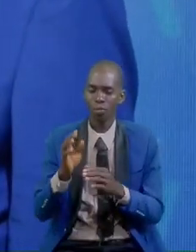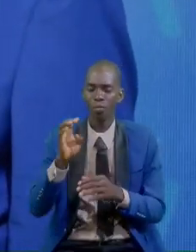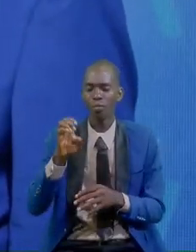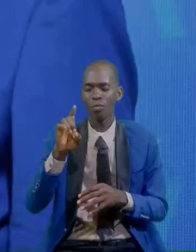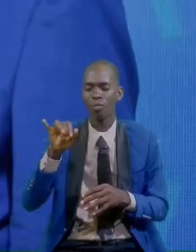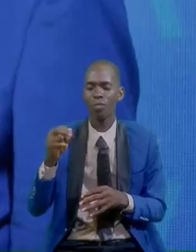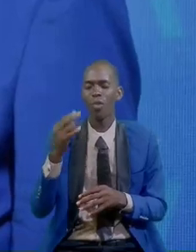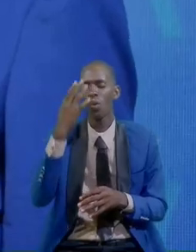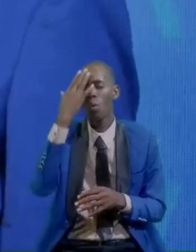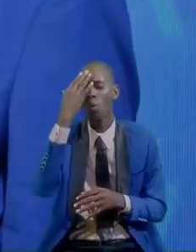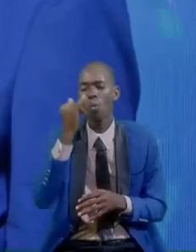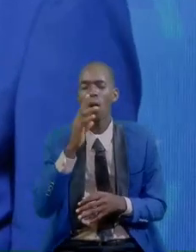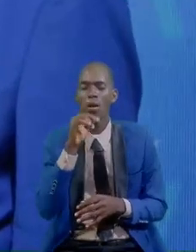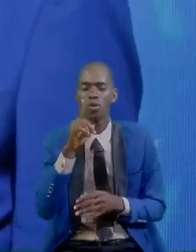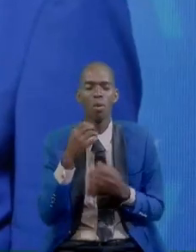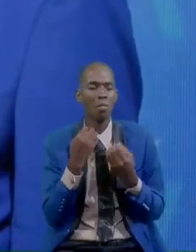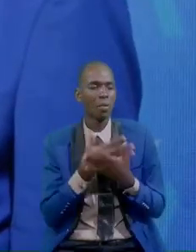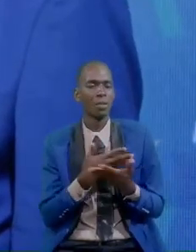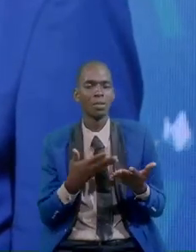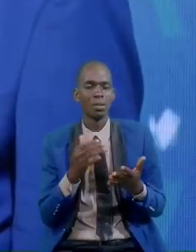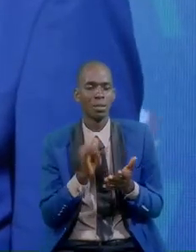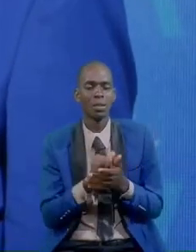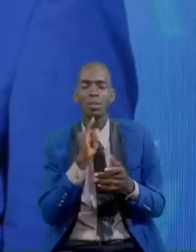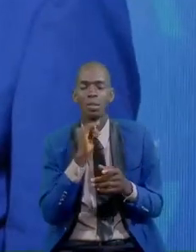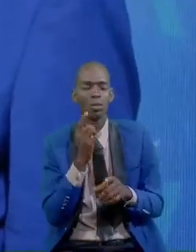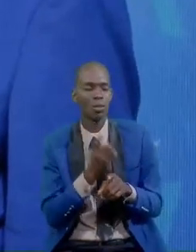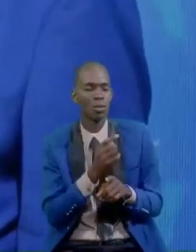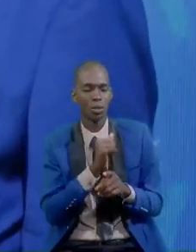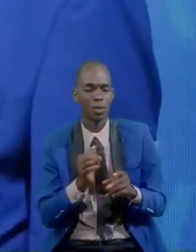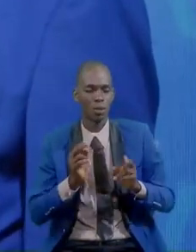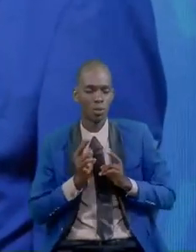pourquoi est-ce que tu as peur? C'est juste un homme, hein?